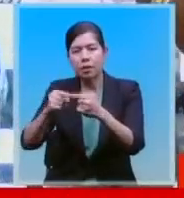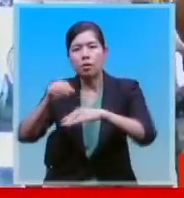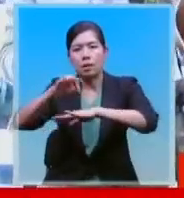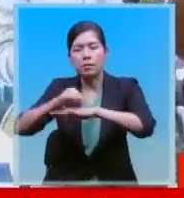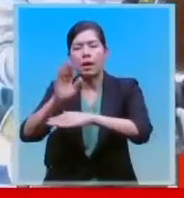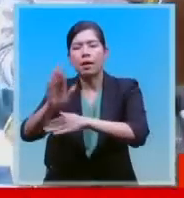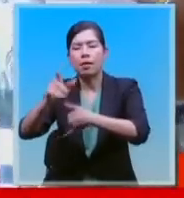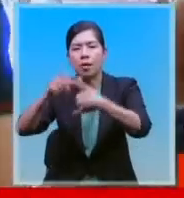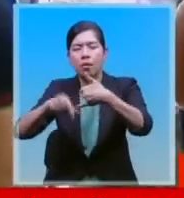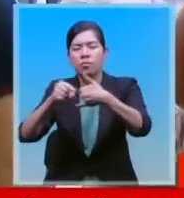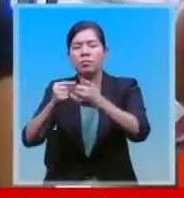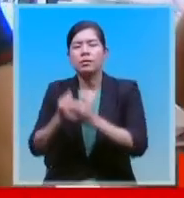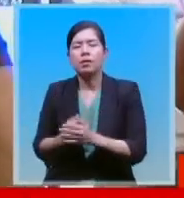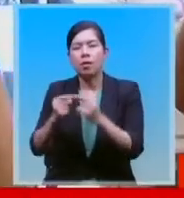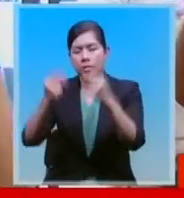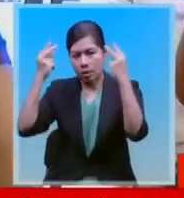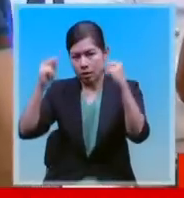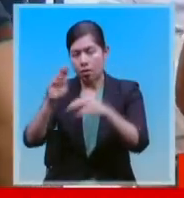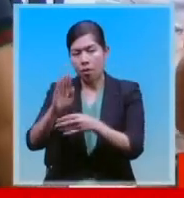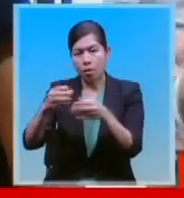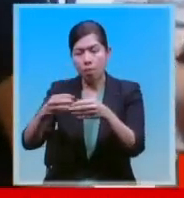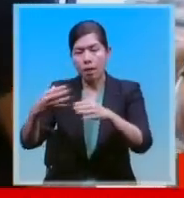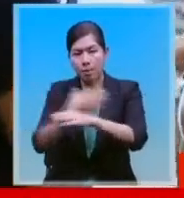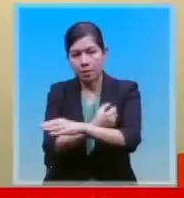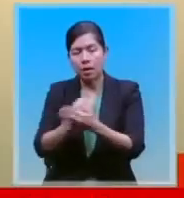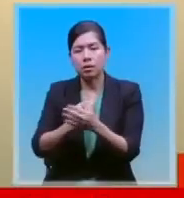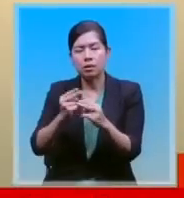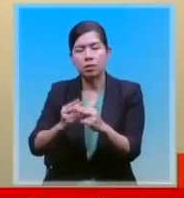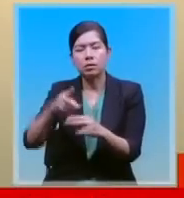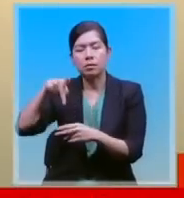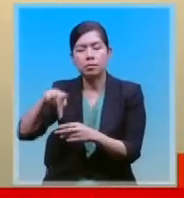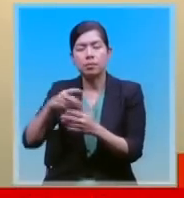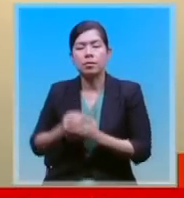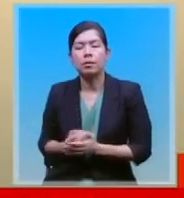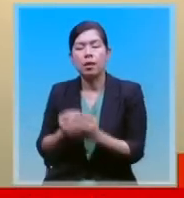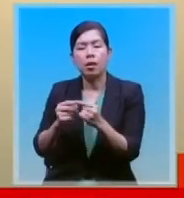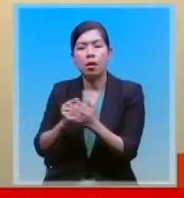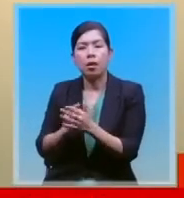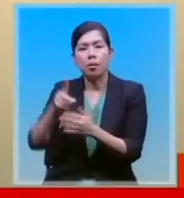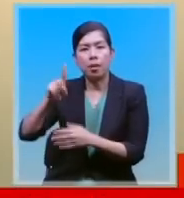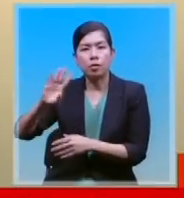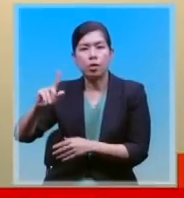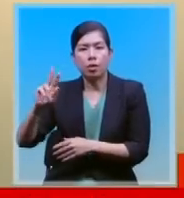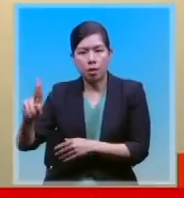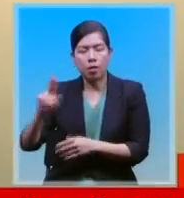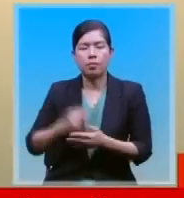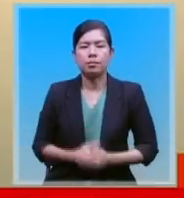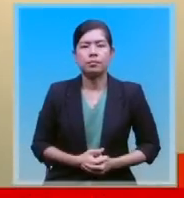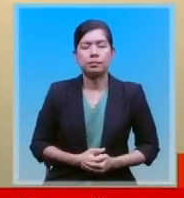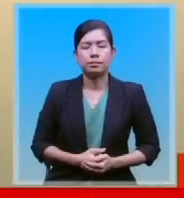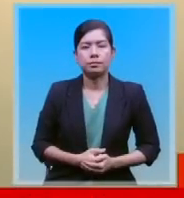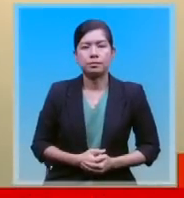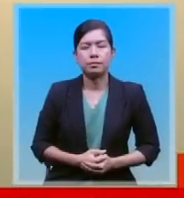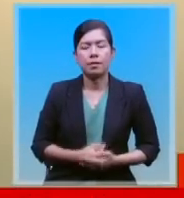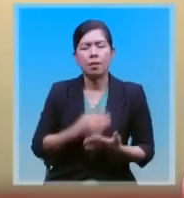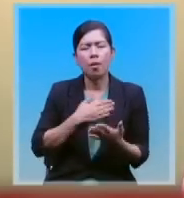พลังประชารัฐโดยจะให้คำตอบก่อนวันที่8กุมภาพันธ์นี ้อย่างไรผมกำลังดูอยู่นะแล้